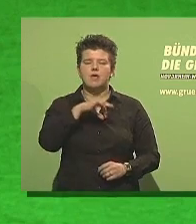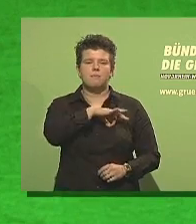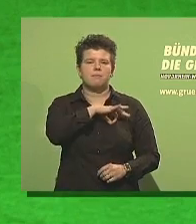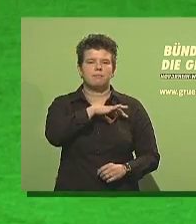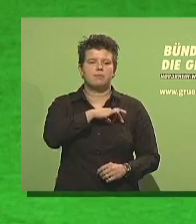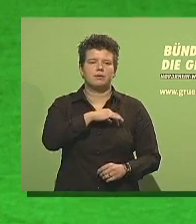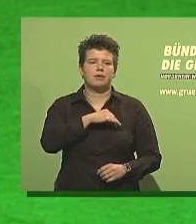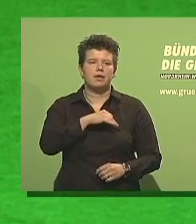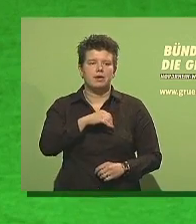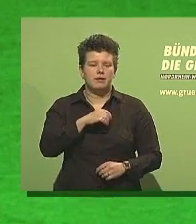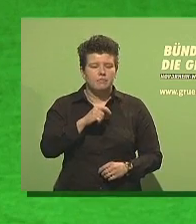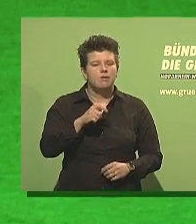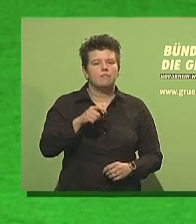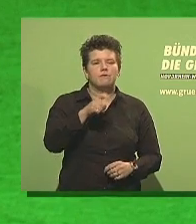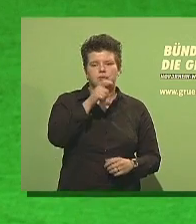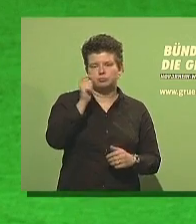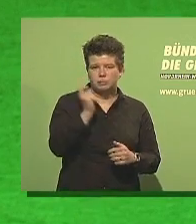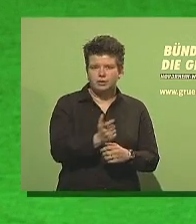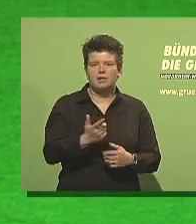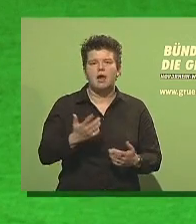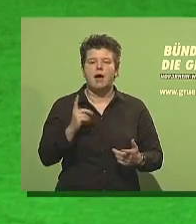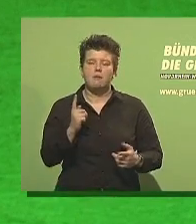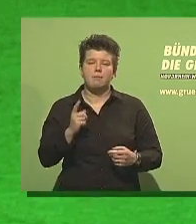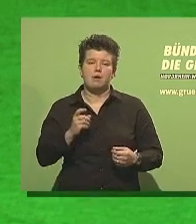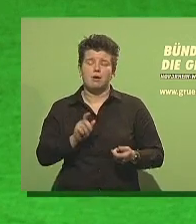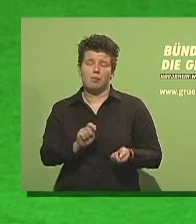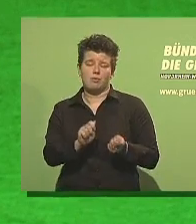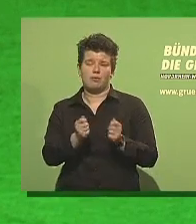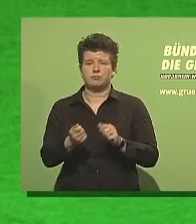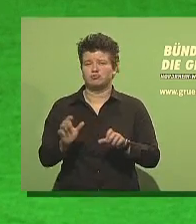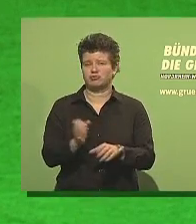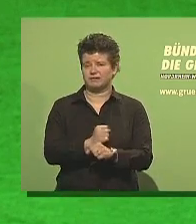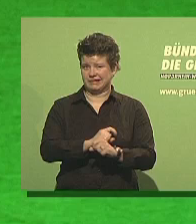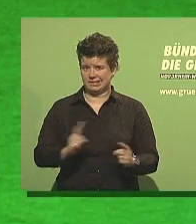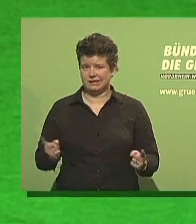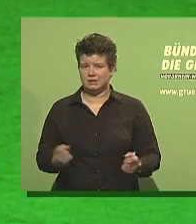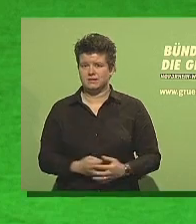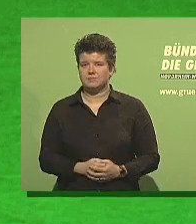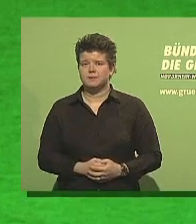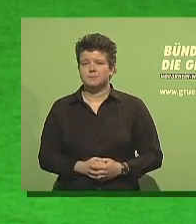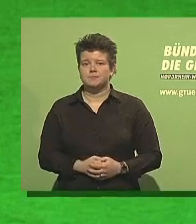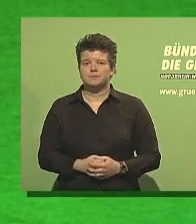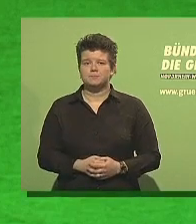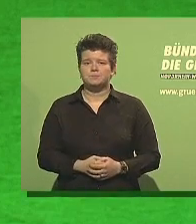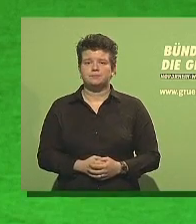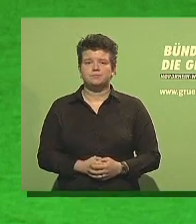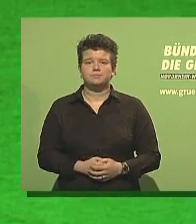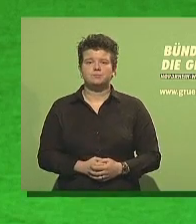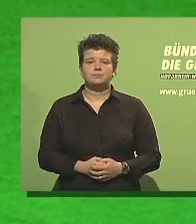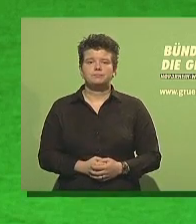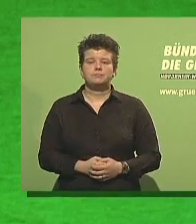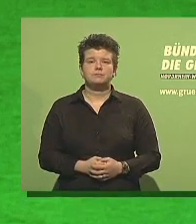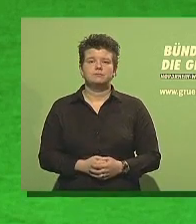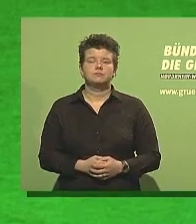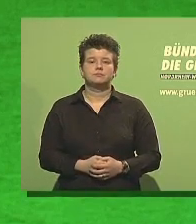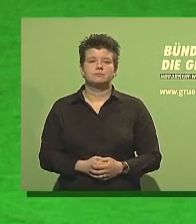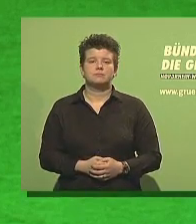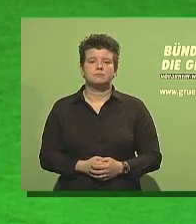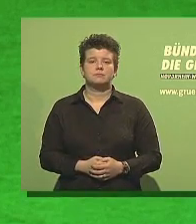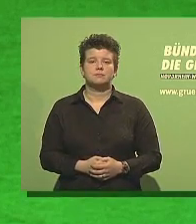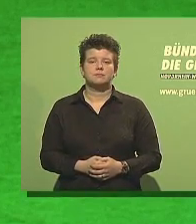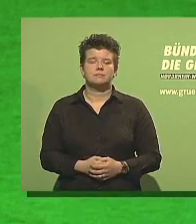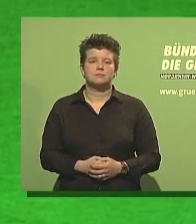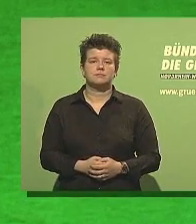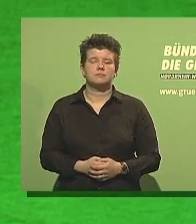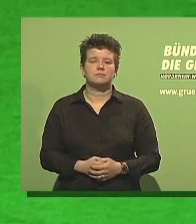im entwicklungspolitischen Aufbaubereich auch noch dasselbe passiert. Was fehlt, ist, dass die